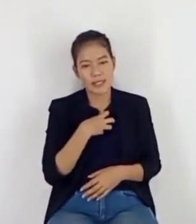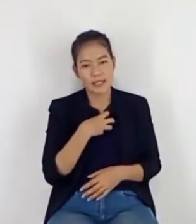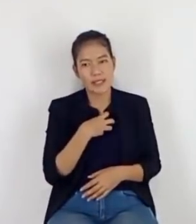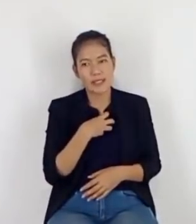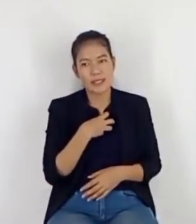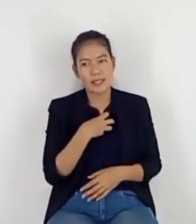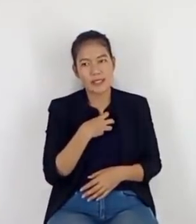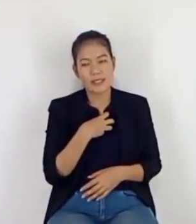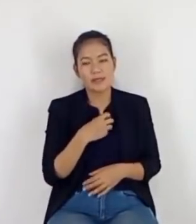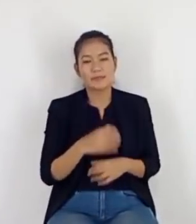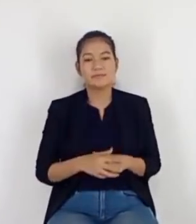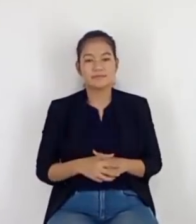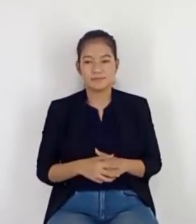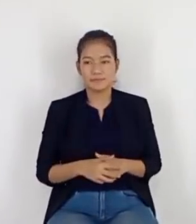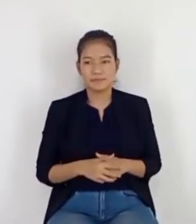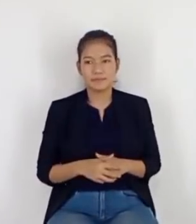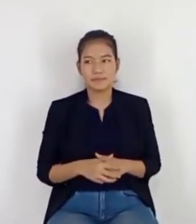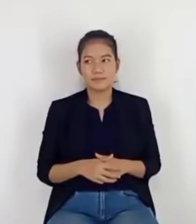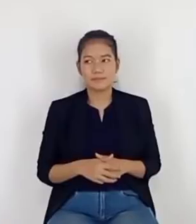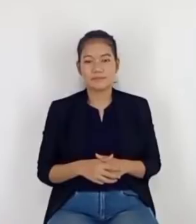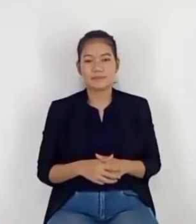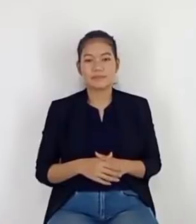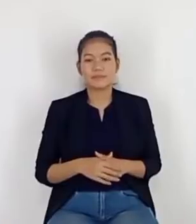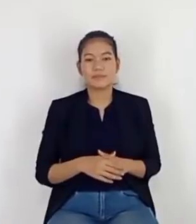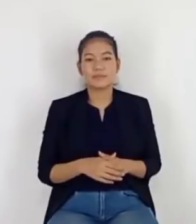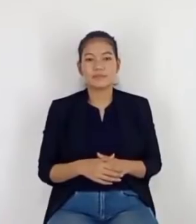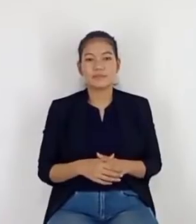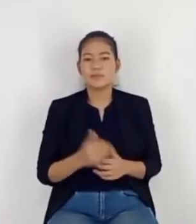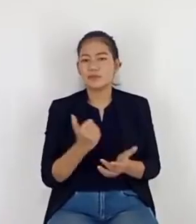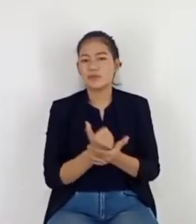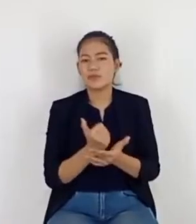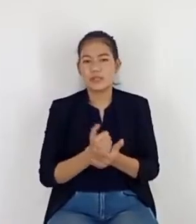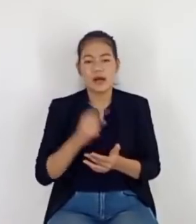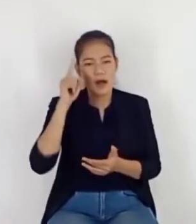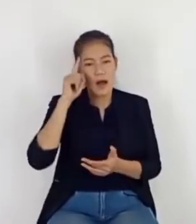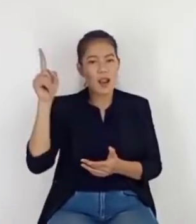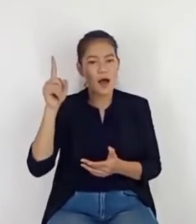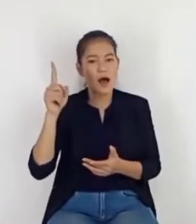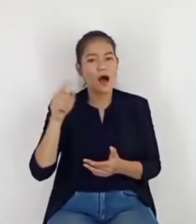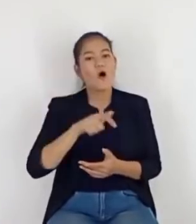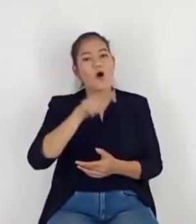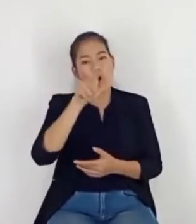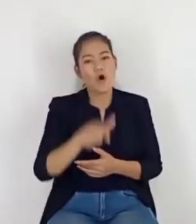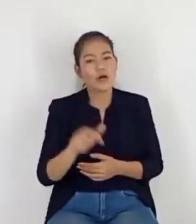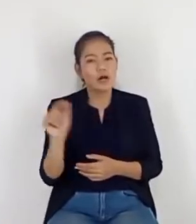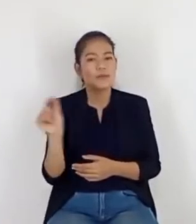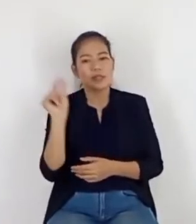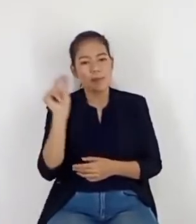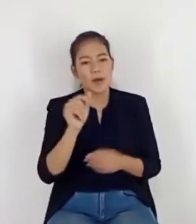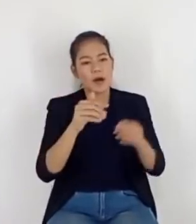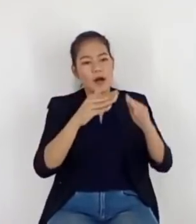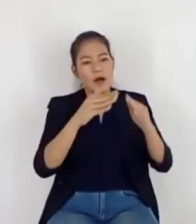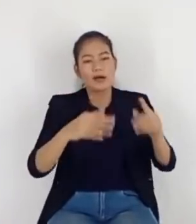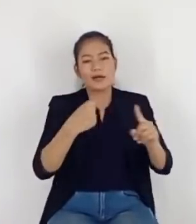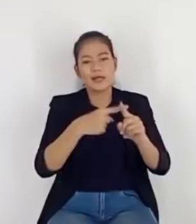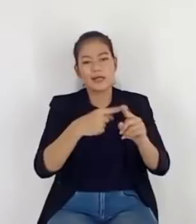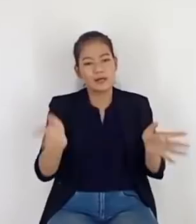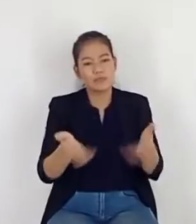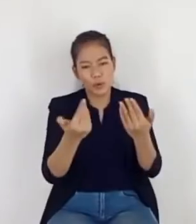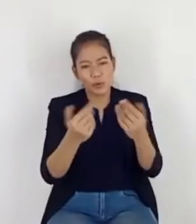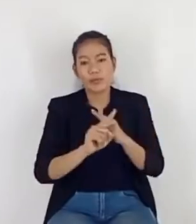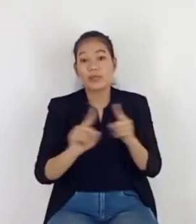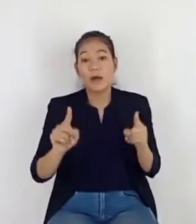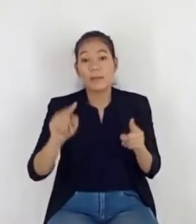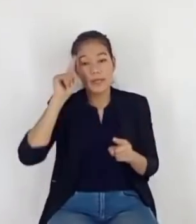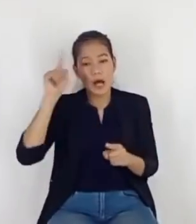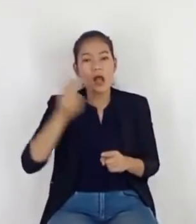pengertian yang seluas-luasnya. Pada hakikatnya, Allah lah pelaku utama dalam pembangunan gereja. Namun demikian,